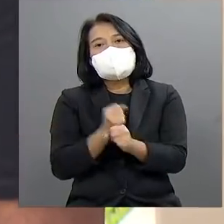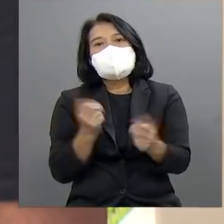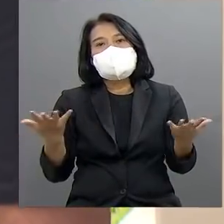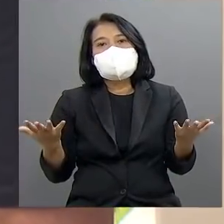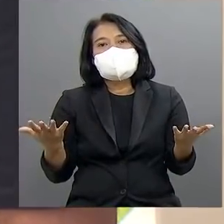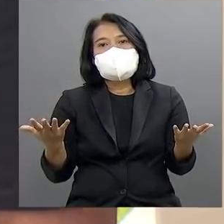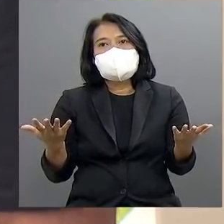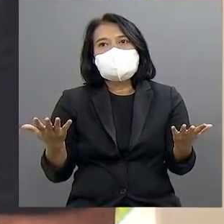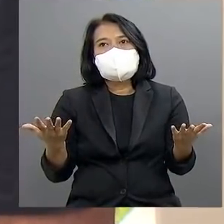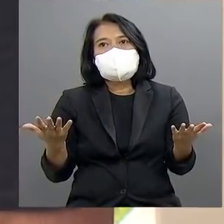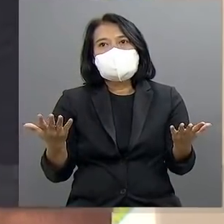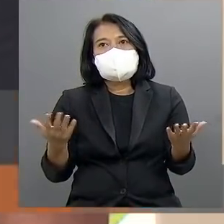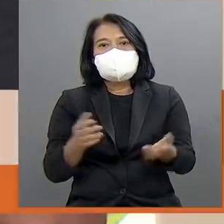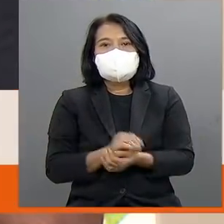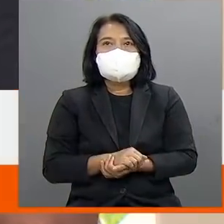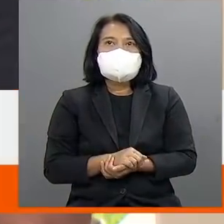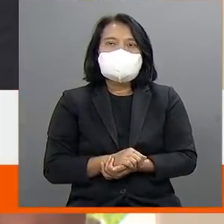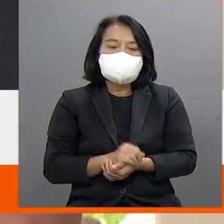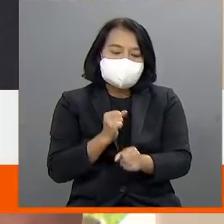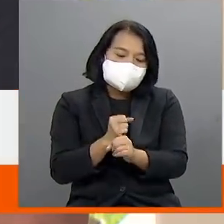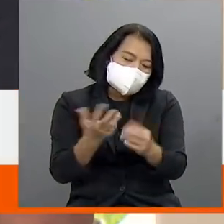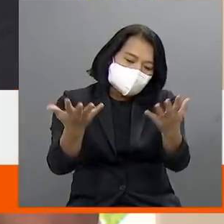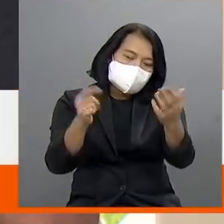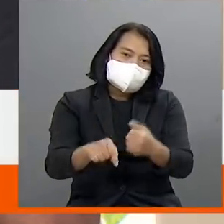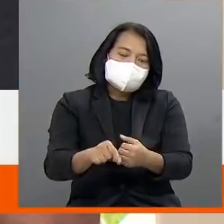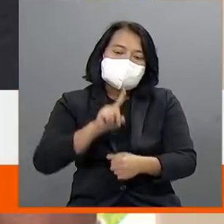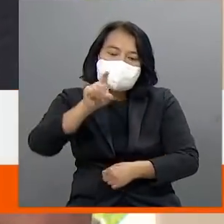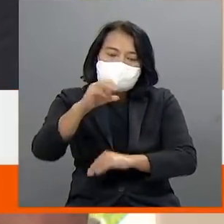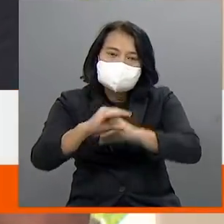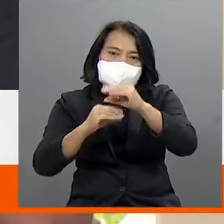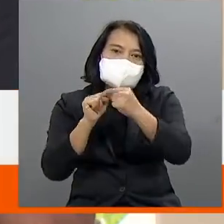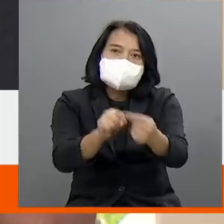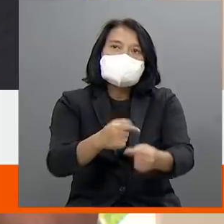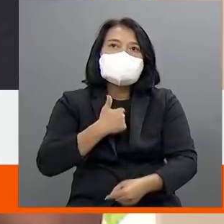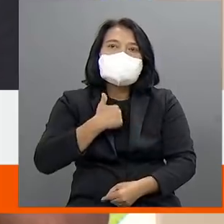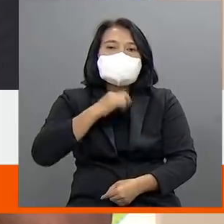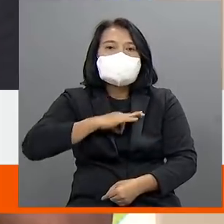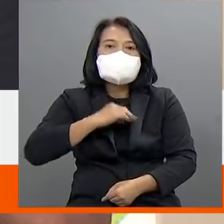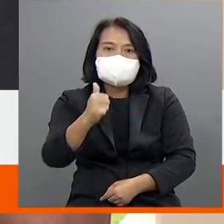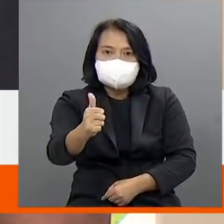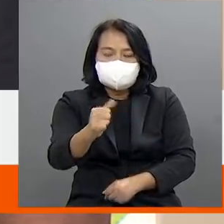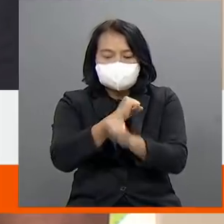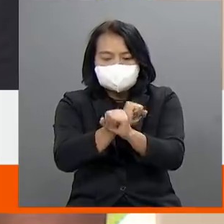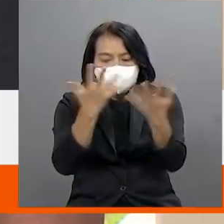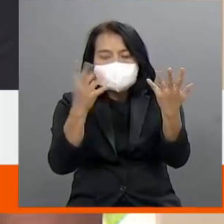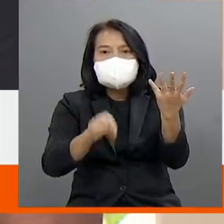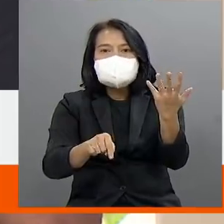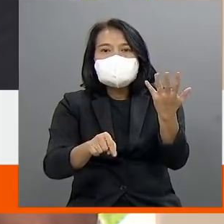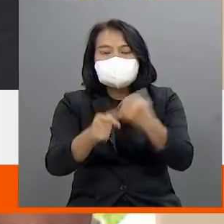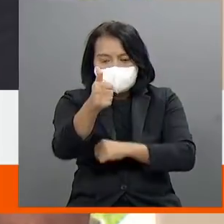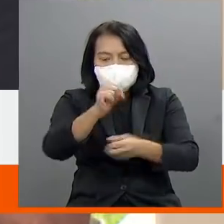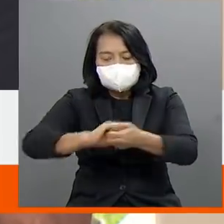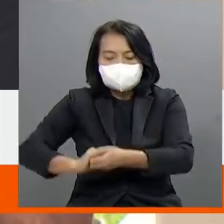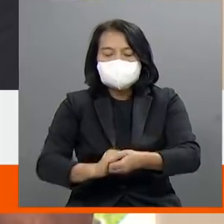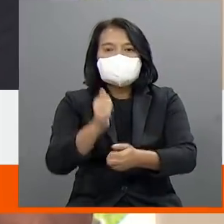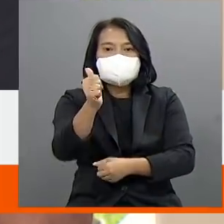าถ้าเขามีโครงการที่จะทำต่อเราก็ยินดีครับเราก็ไม่ได้ขัดค้านหรืออะไรแต่ก็คือถ้าไม่ทำก็ขอให้